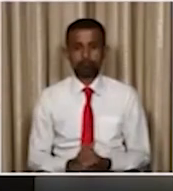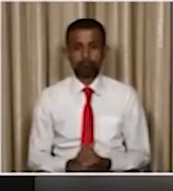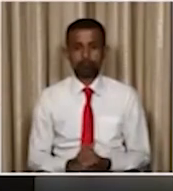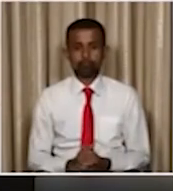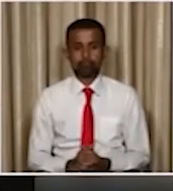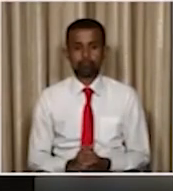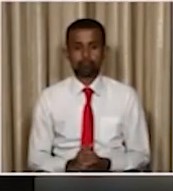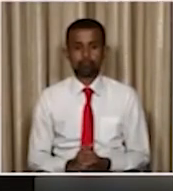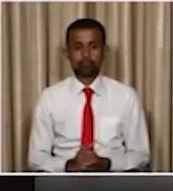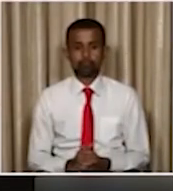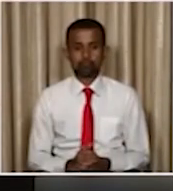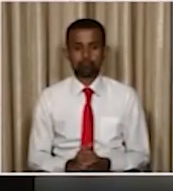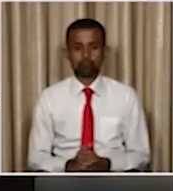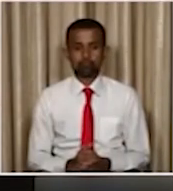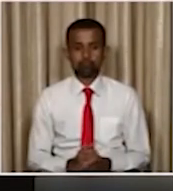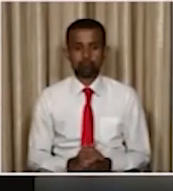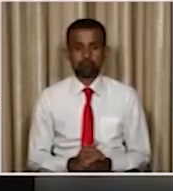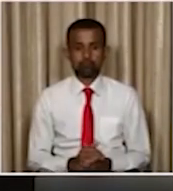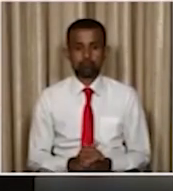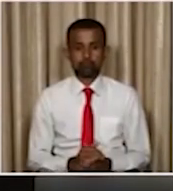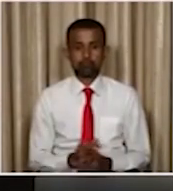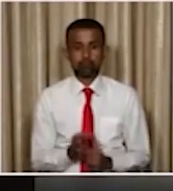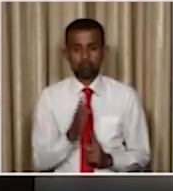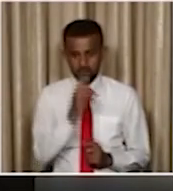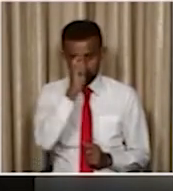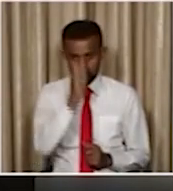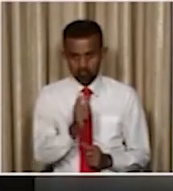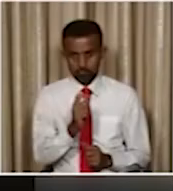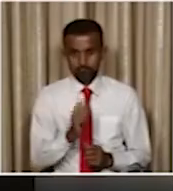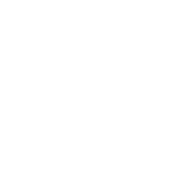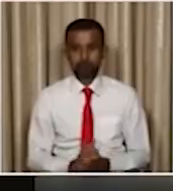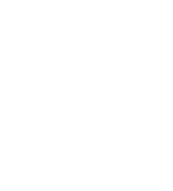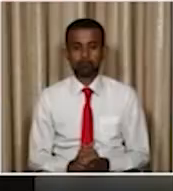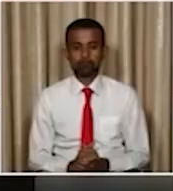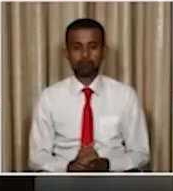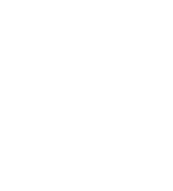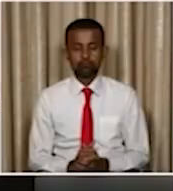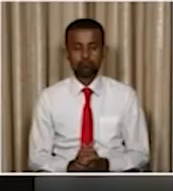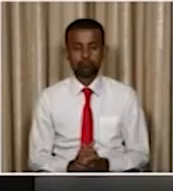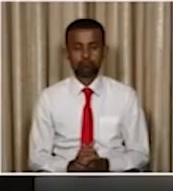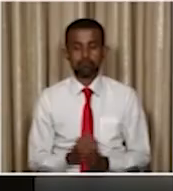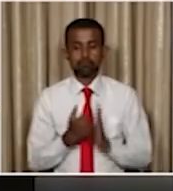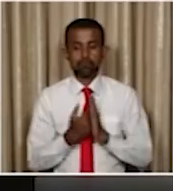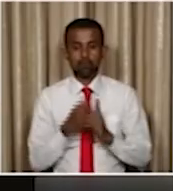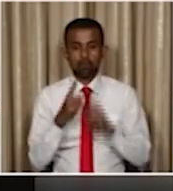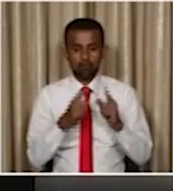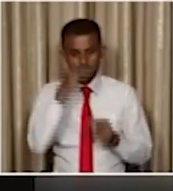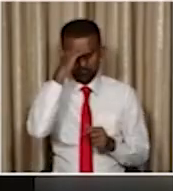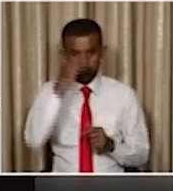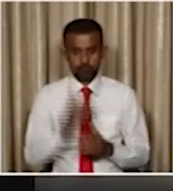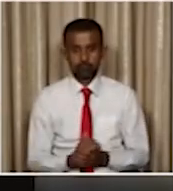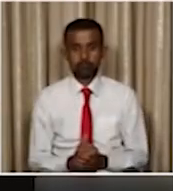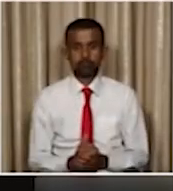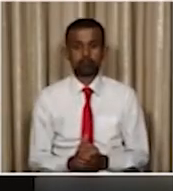ස්ථාපන නියෝගය යටතේ රීති ප්‍රශ්නයක් මතු කරමින් ජනාධිපති රනිල් වික්‍රමසිංහ මහතා මේ බව කියා සිටියා. The Honorable Speaker, you have read out